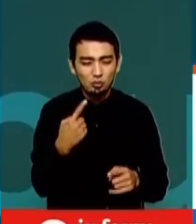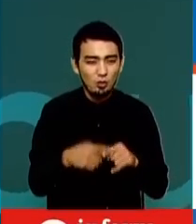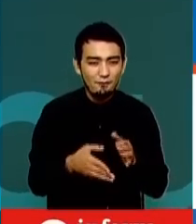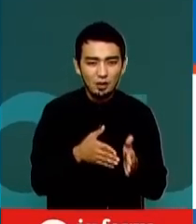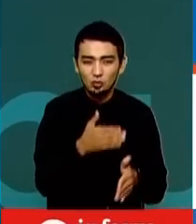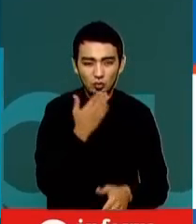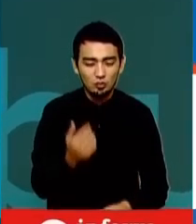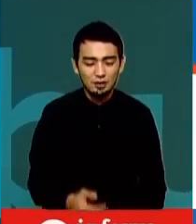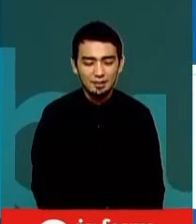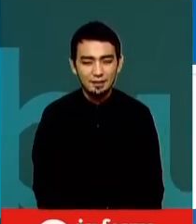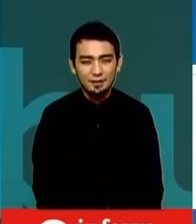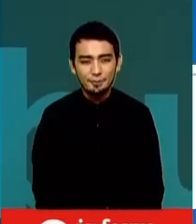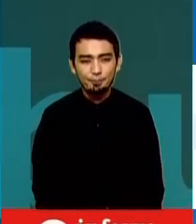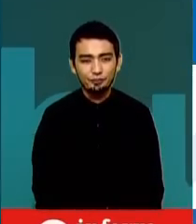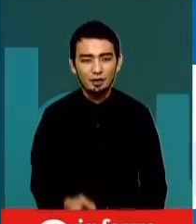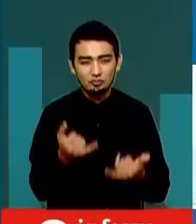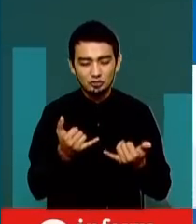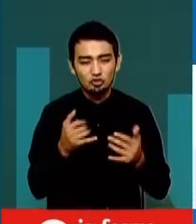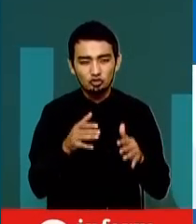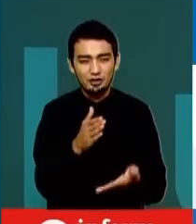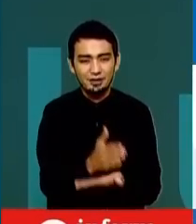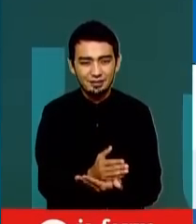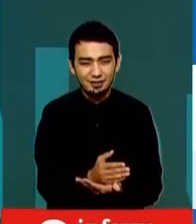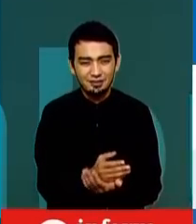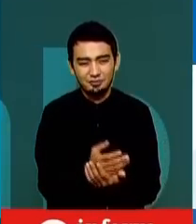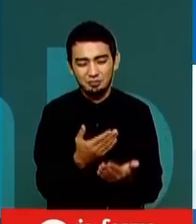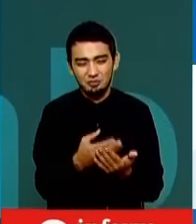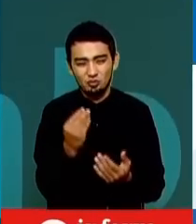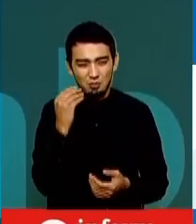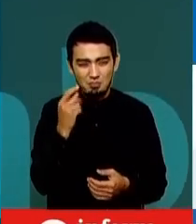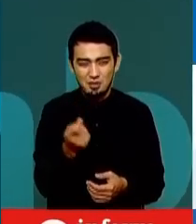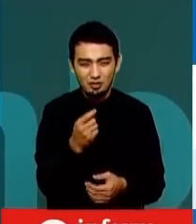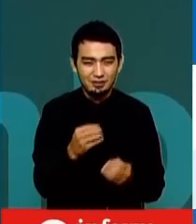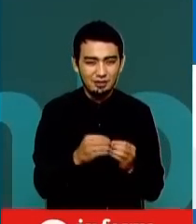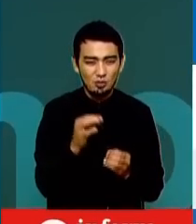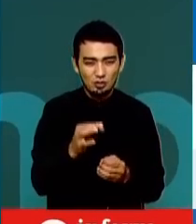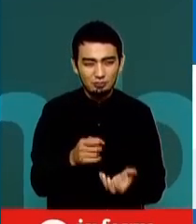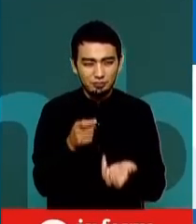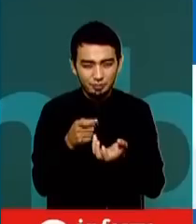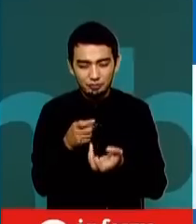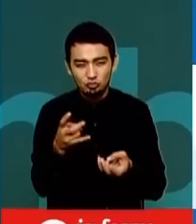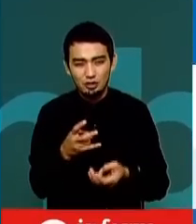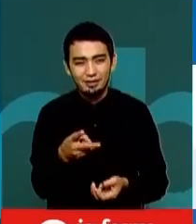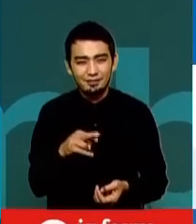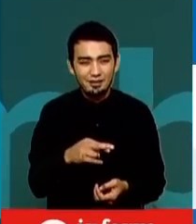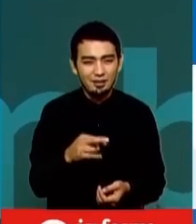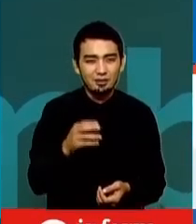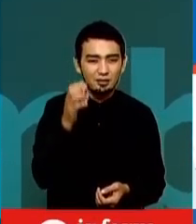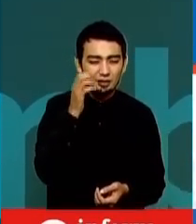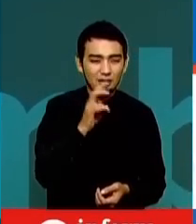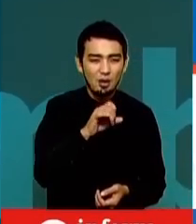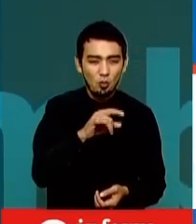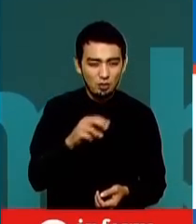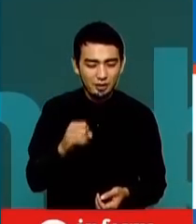Пока сейчас принято решение отстрелять небольшое количество для науки. Уже этих